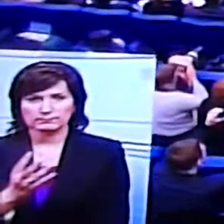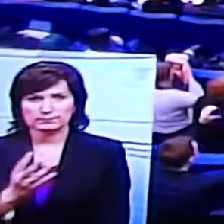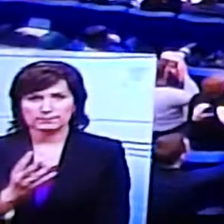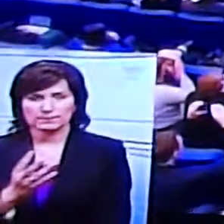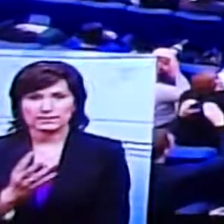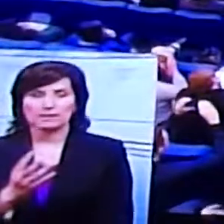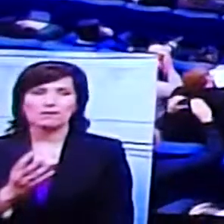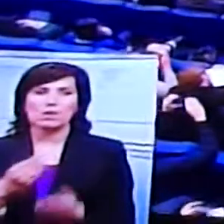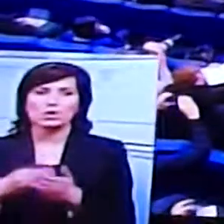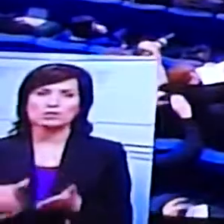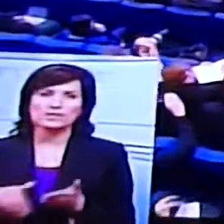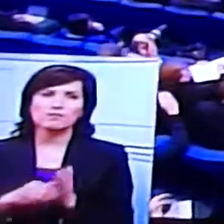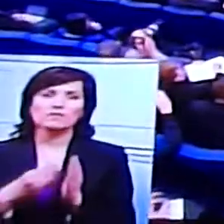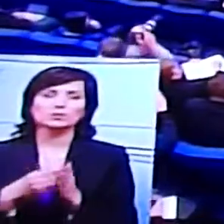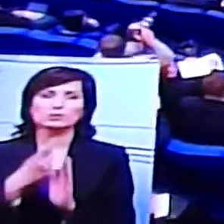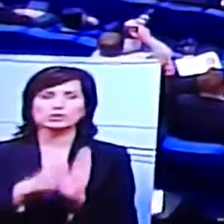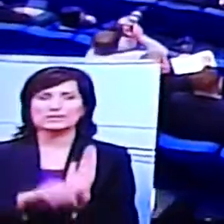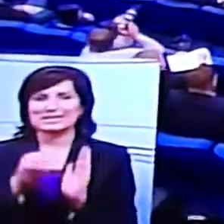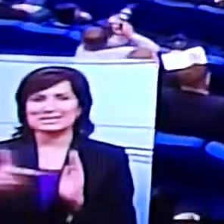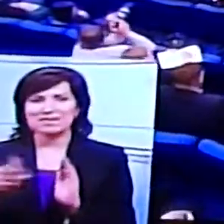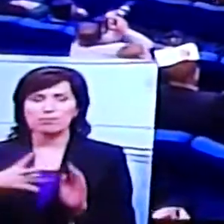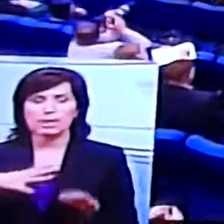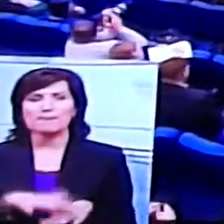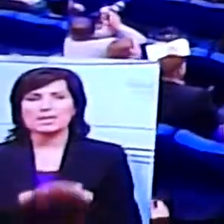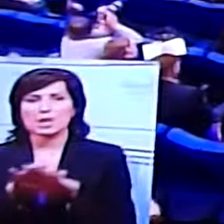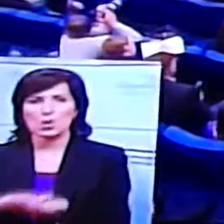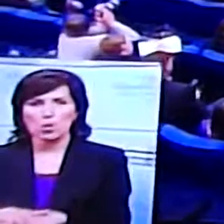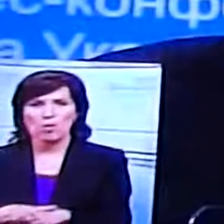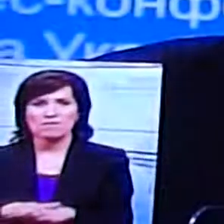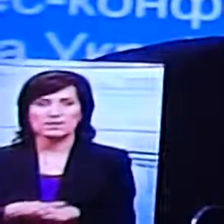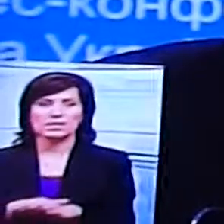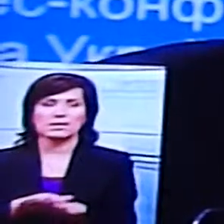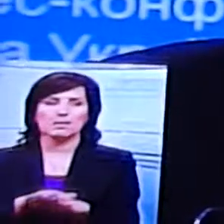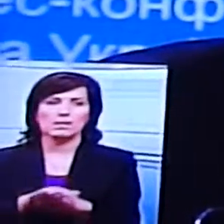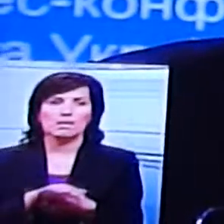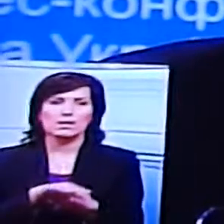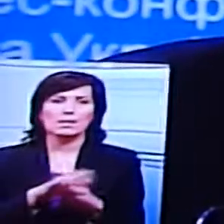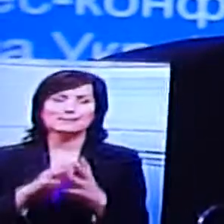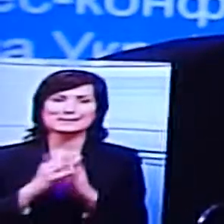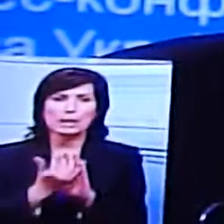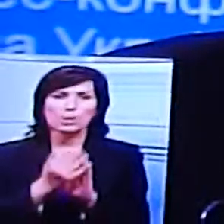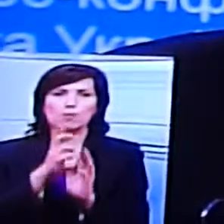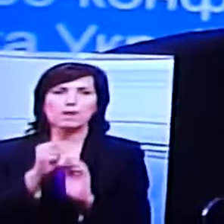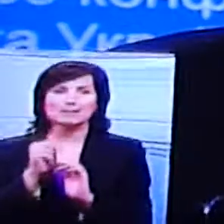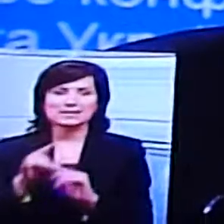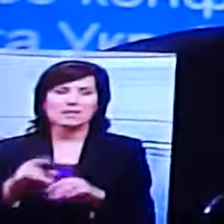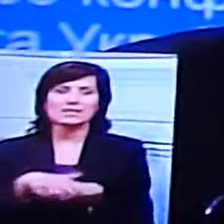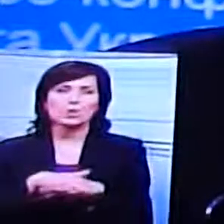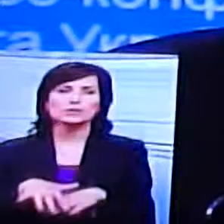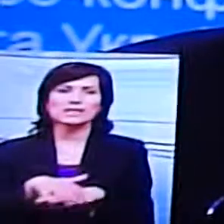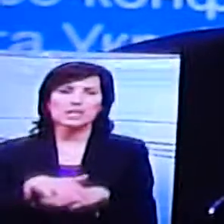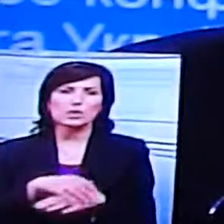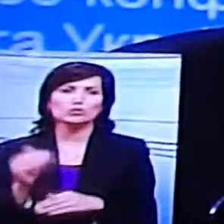Грошова допомога в сумі 160 тисяч гривень була прирахована Пузійчику Віктору, село Базар, Народницький